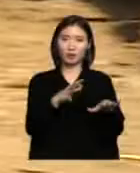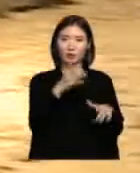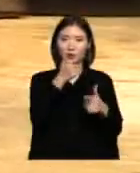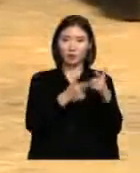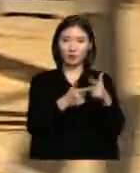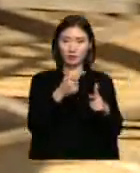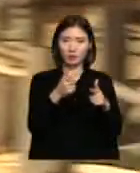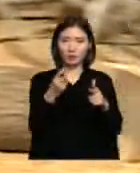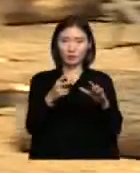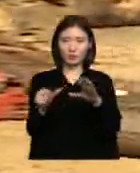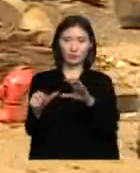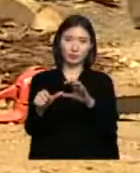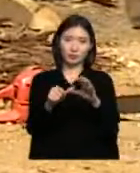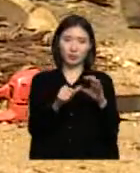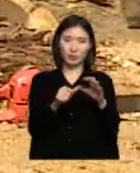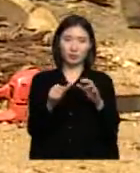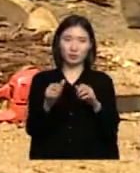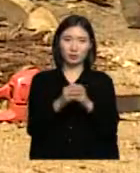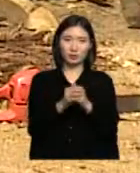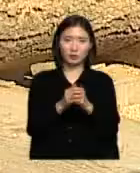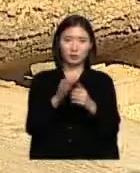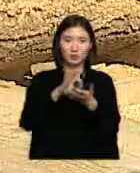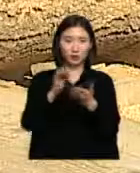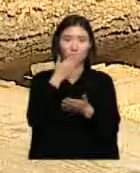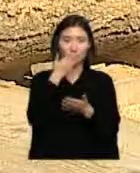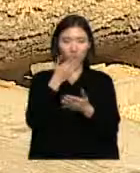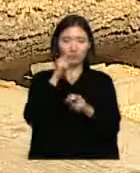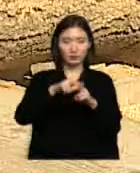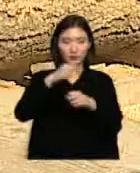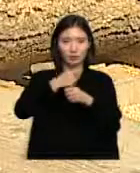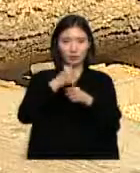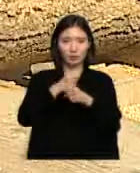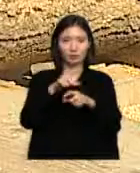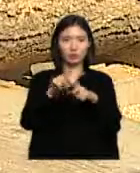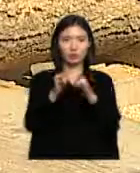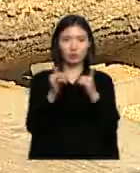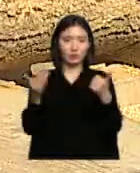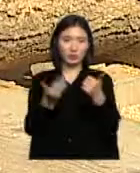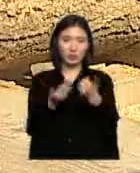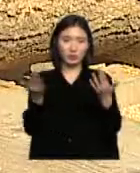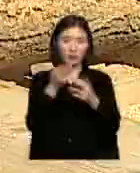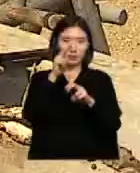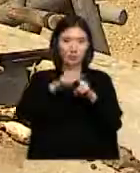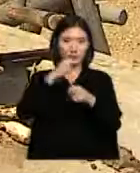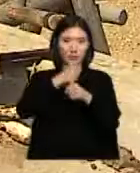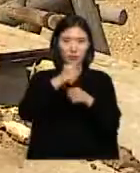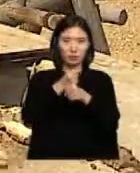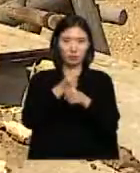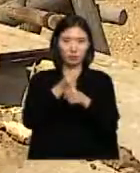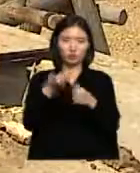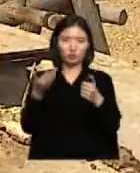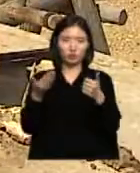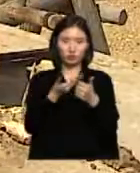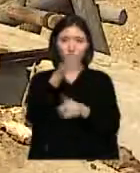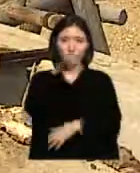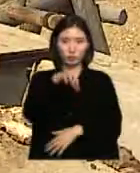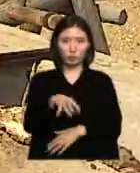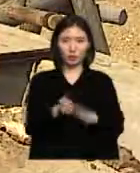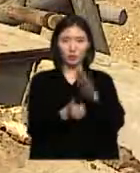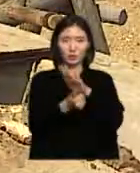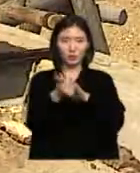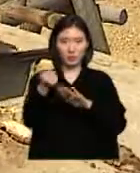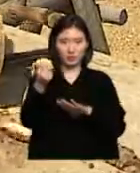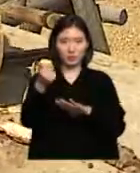나무를 재가공해 사용 가능한 의자를 만들고 주민들에게는 일자리도 만들어주는 곳. 강동구